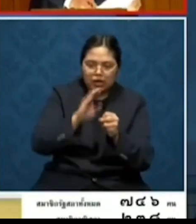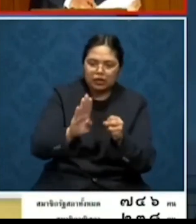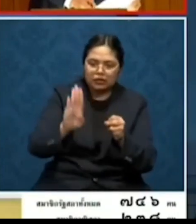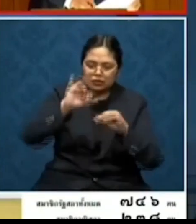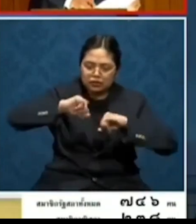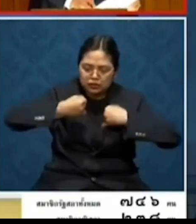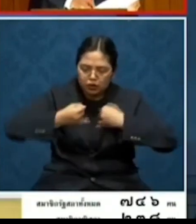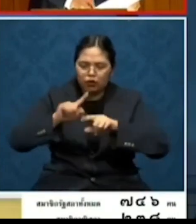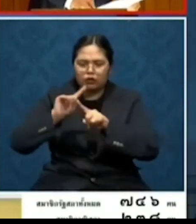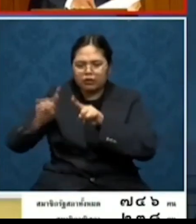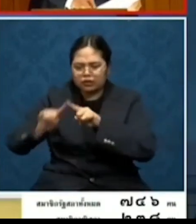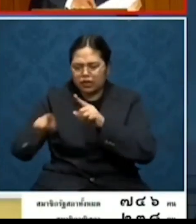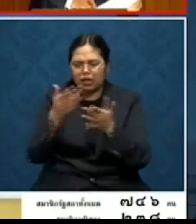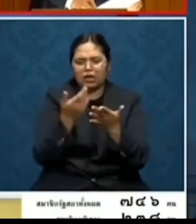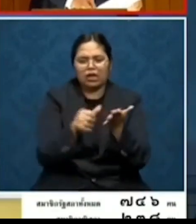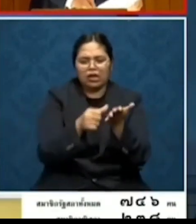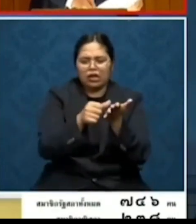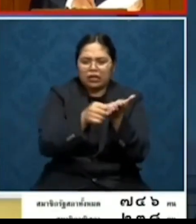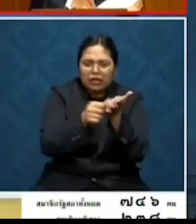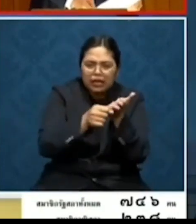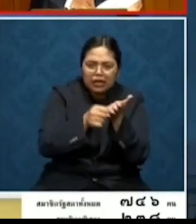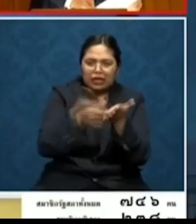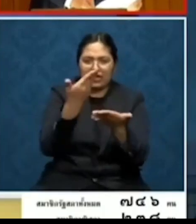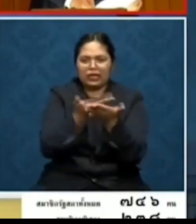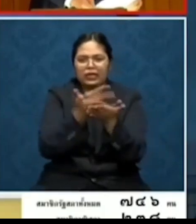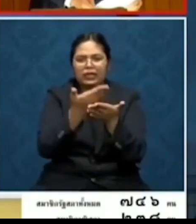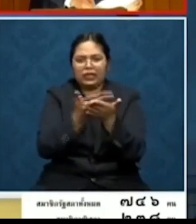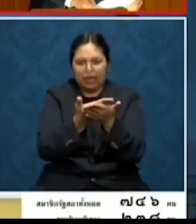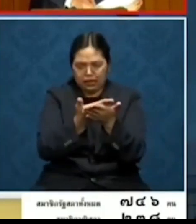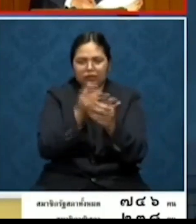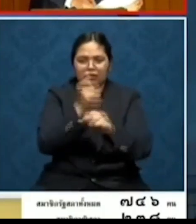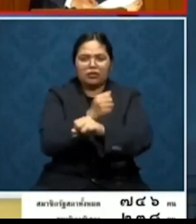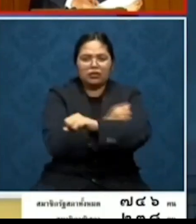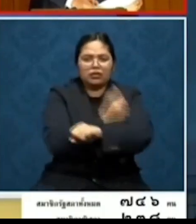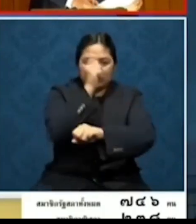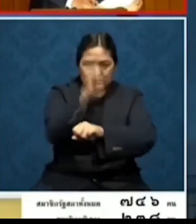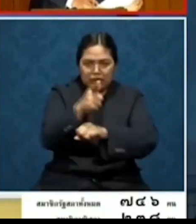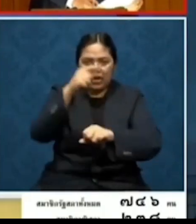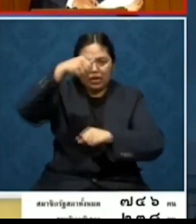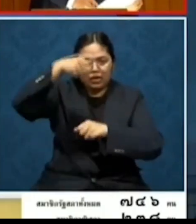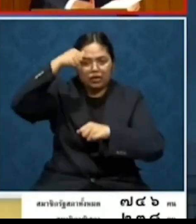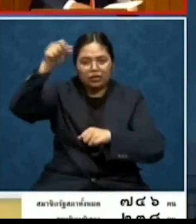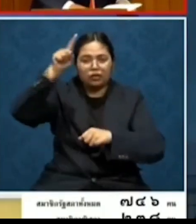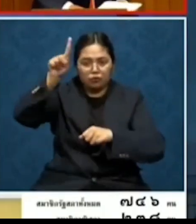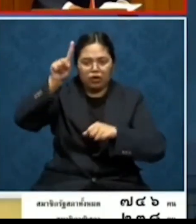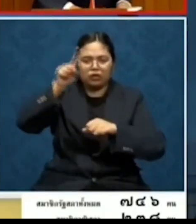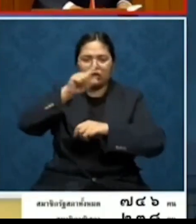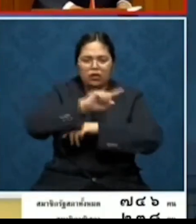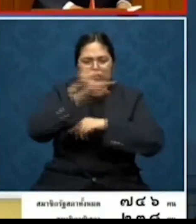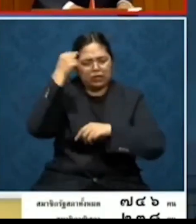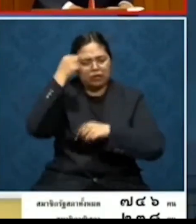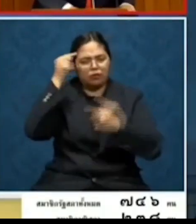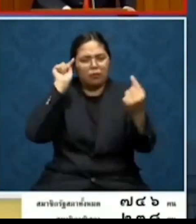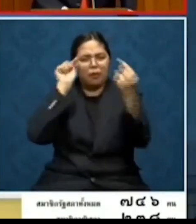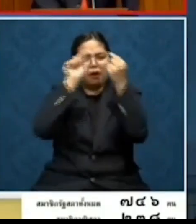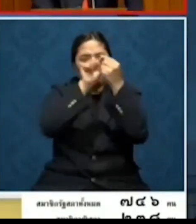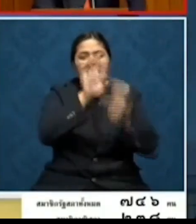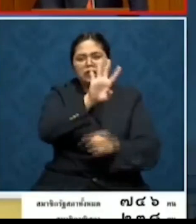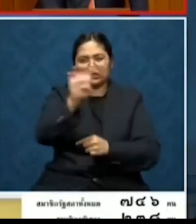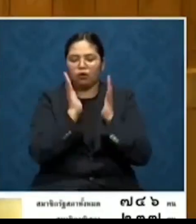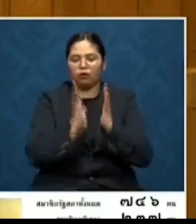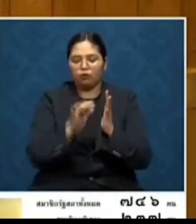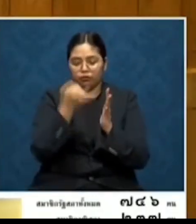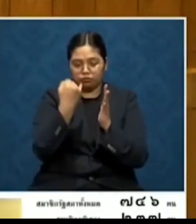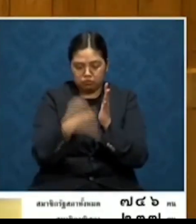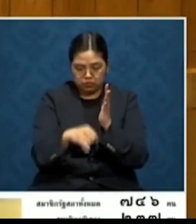เพื่อปรับ ข้างแงขั้นตำให้อยู่ในระดับหมอสมโดยมีเป้าหมายที่ 400 บาท โดยเร็ที่สุ